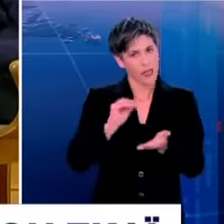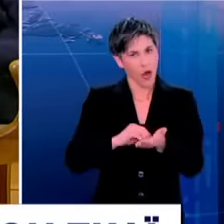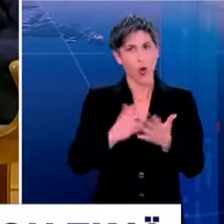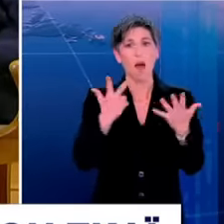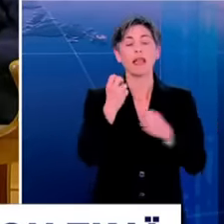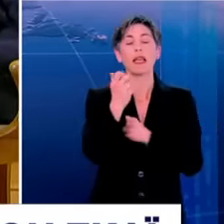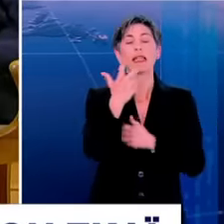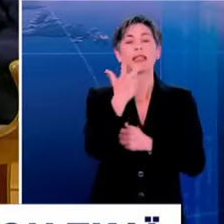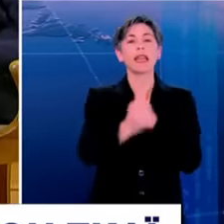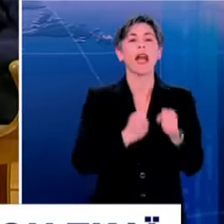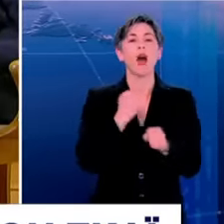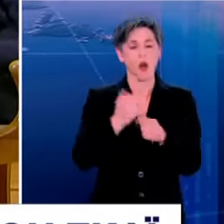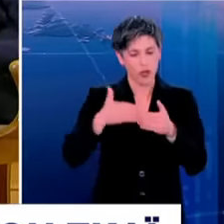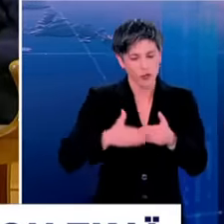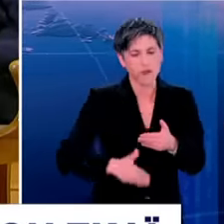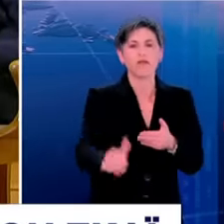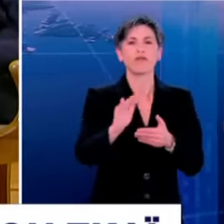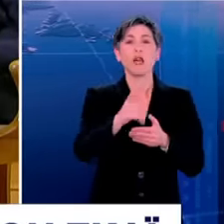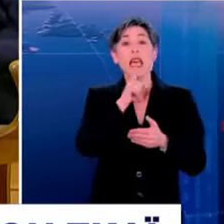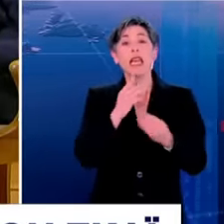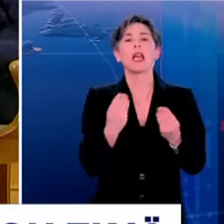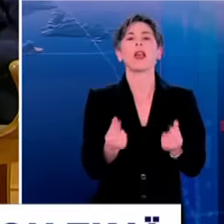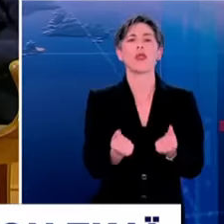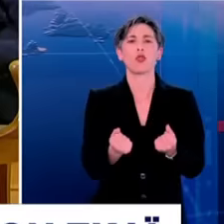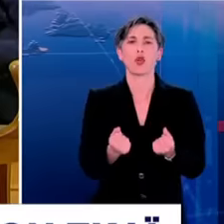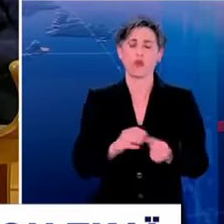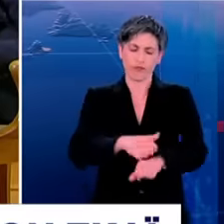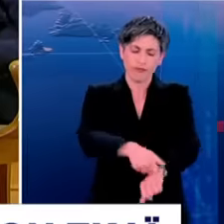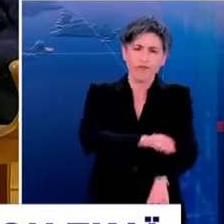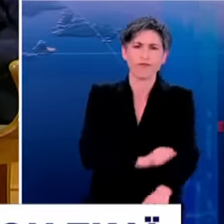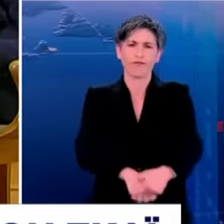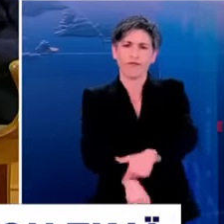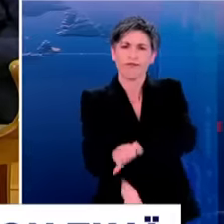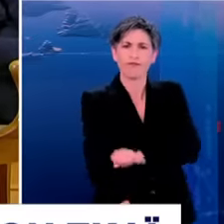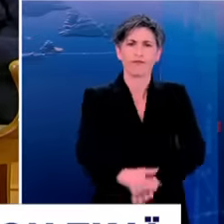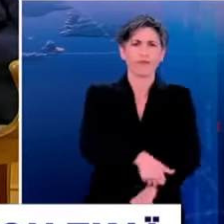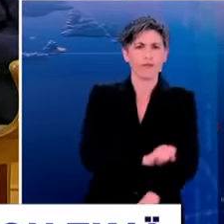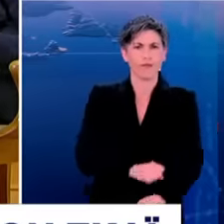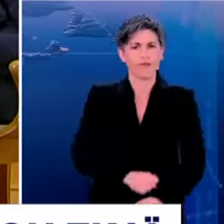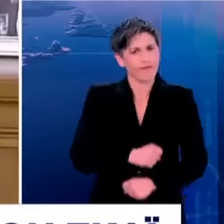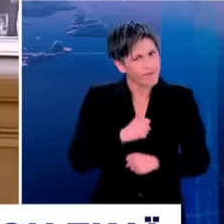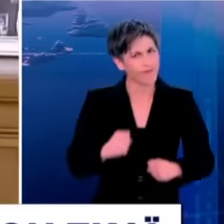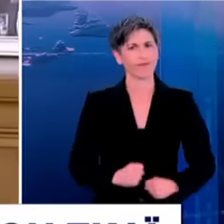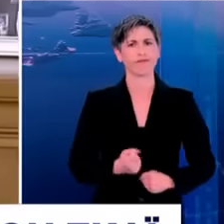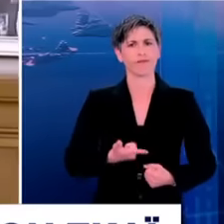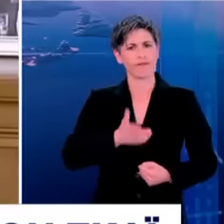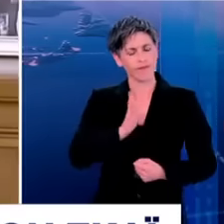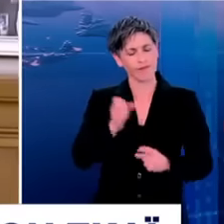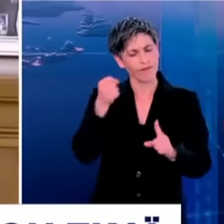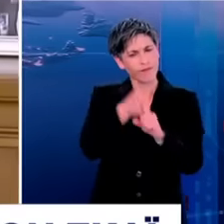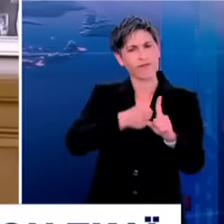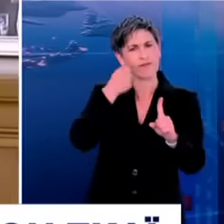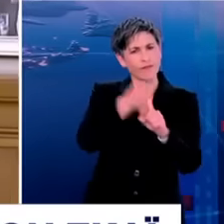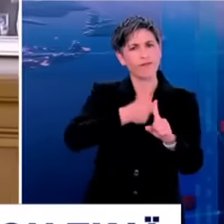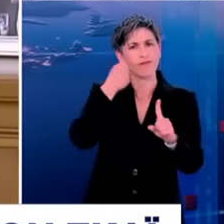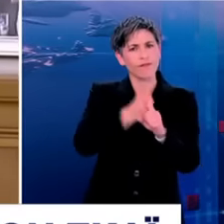έτσι ώστε να μπορέσουμε να συνεχίσουμε με την ίδια ορμή, με ακόμα μεγαλύτερη ορμή, με τους ίδιους πρακτικά καταγερμάνους συσχετισμούς στην